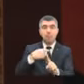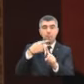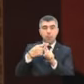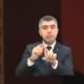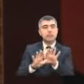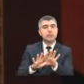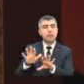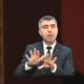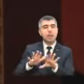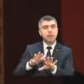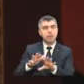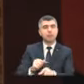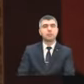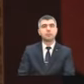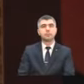أخرى